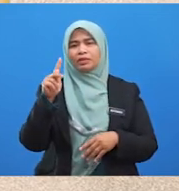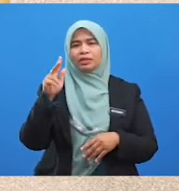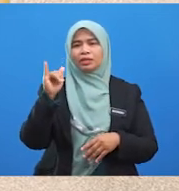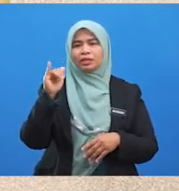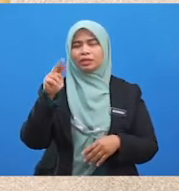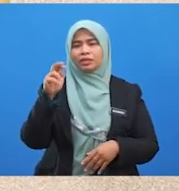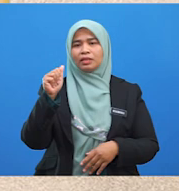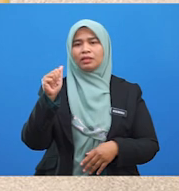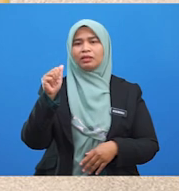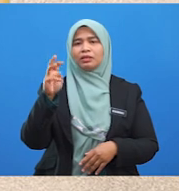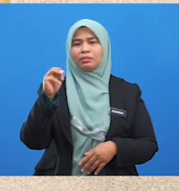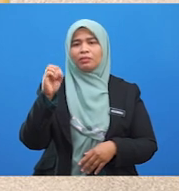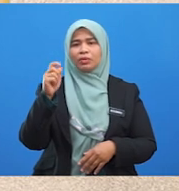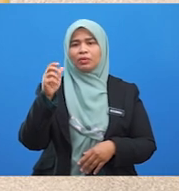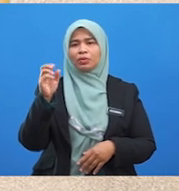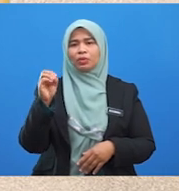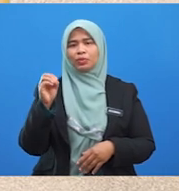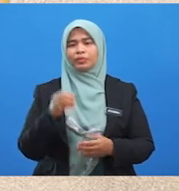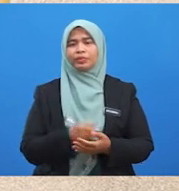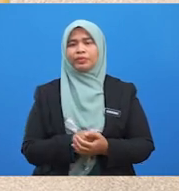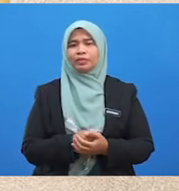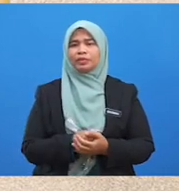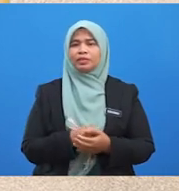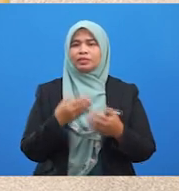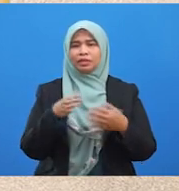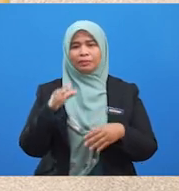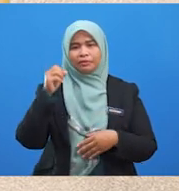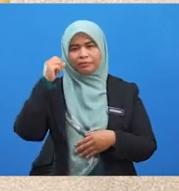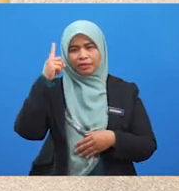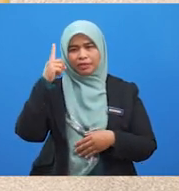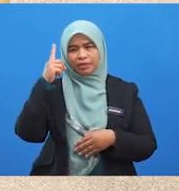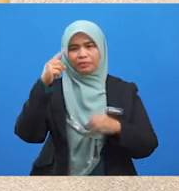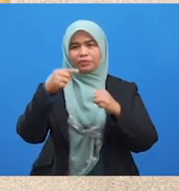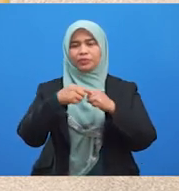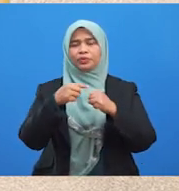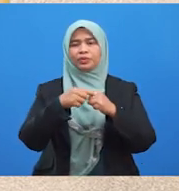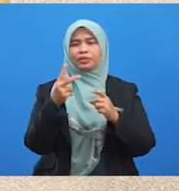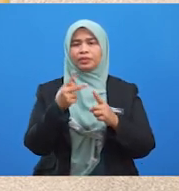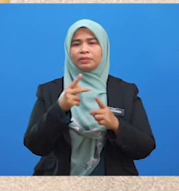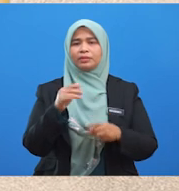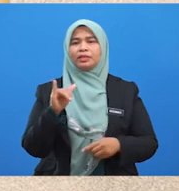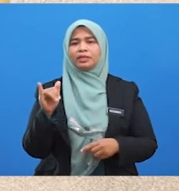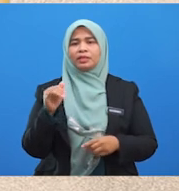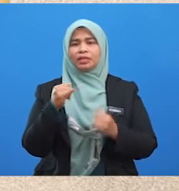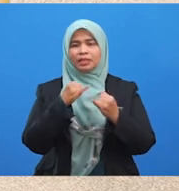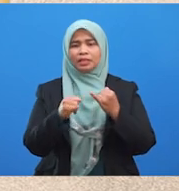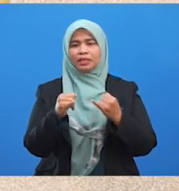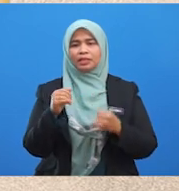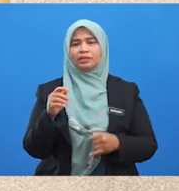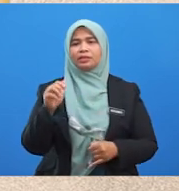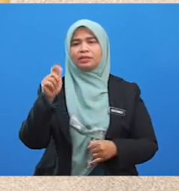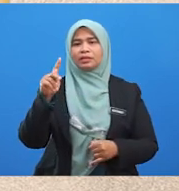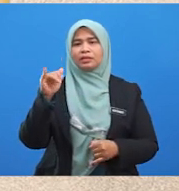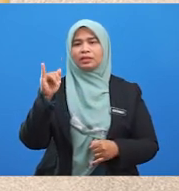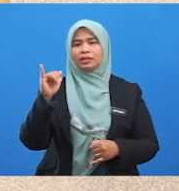subsidi. Setelah memahami tuduhan kepadanya, akhirnya Akinomoto mengaku